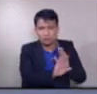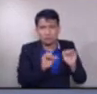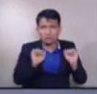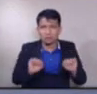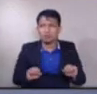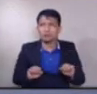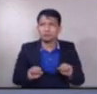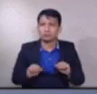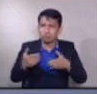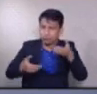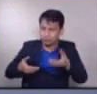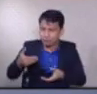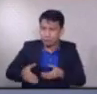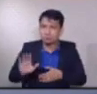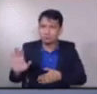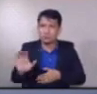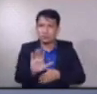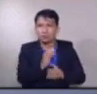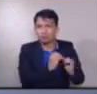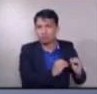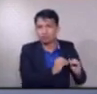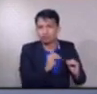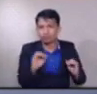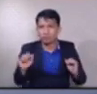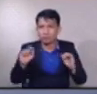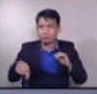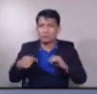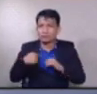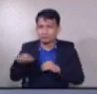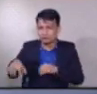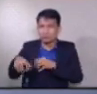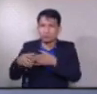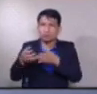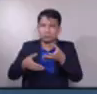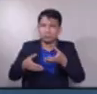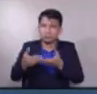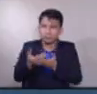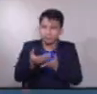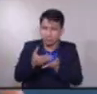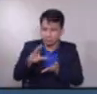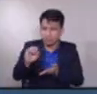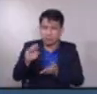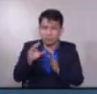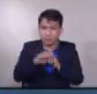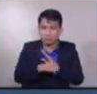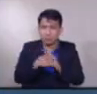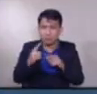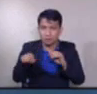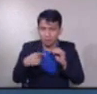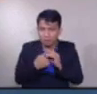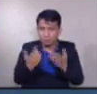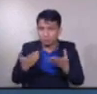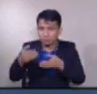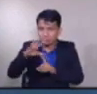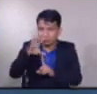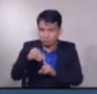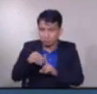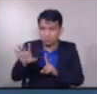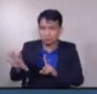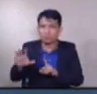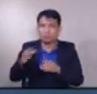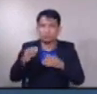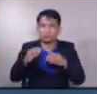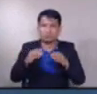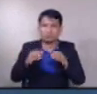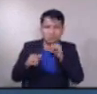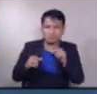mga courts na sila ngayon na mag-adjudicate ng mga kaso na may kinalaman sa mga customs ng bawat. Hindi ba